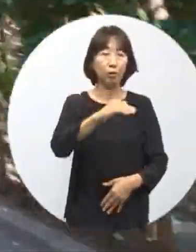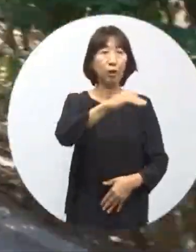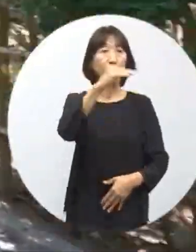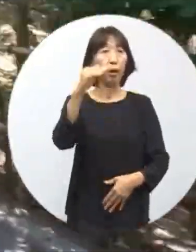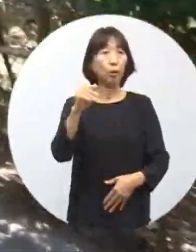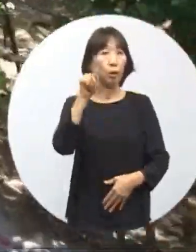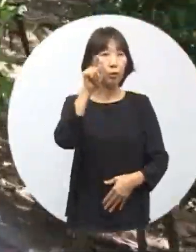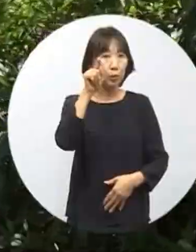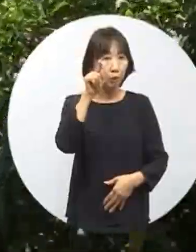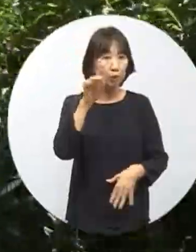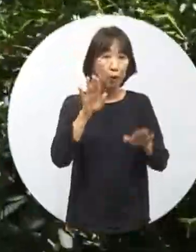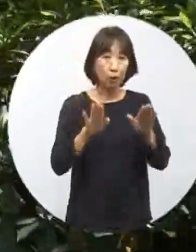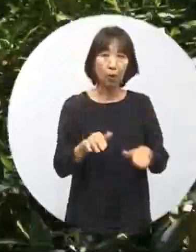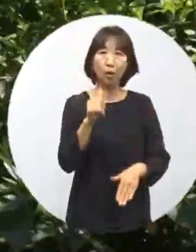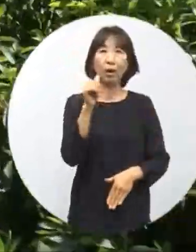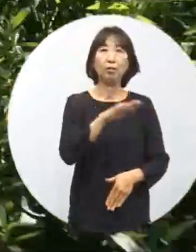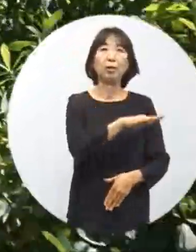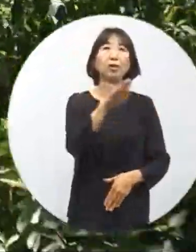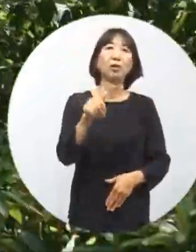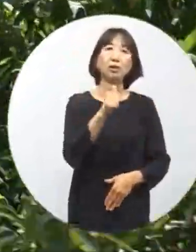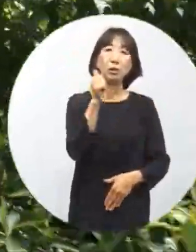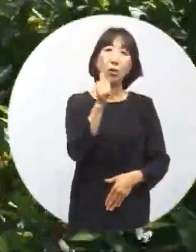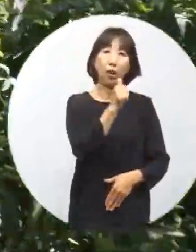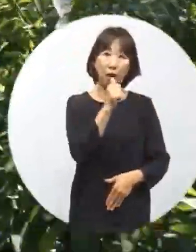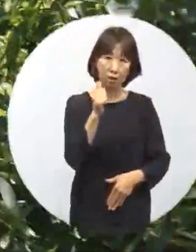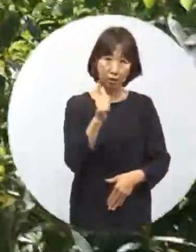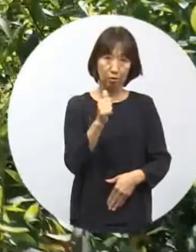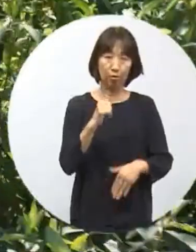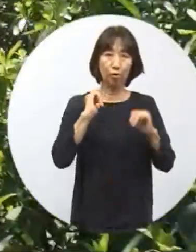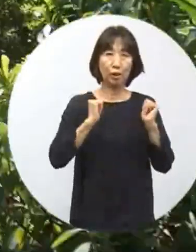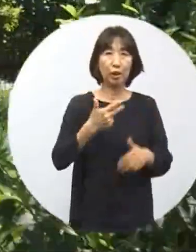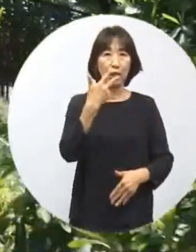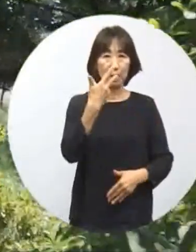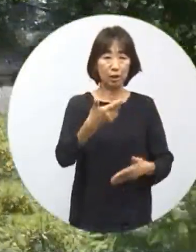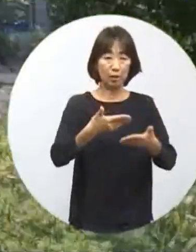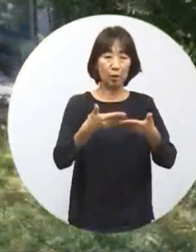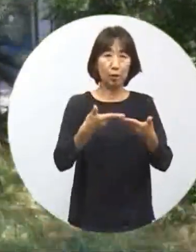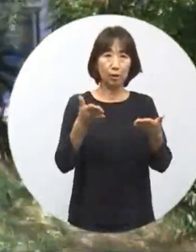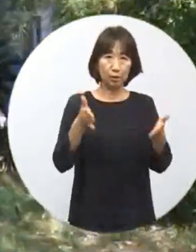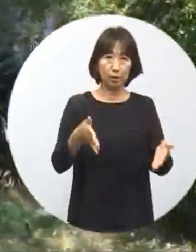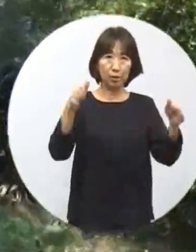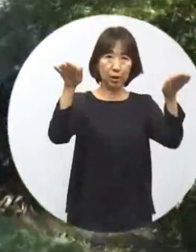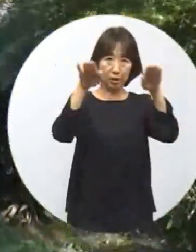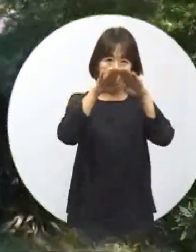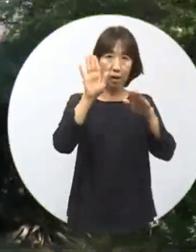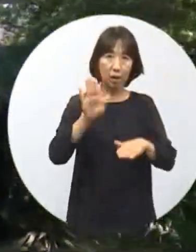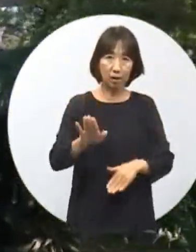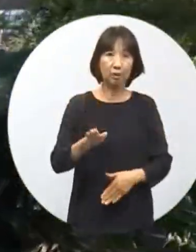丘の上には今回皆さんにご紹介する茅ヶ崎市美術館があります。